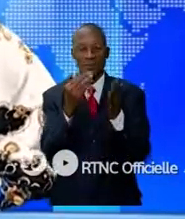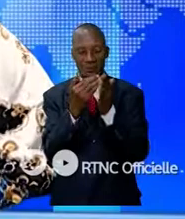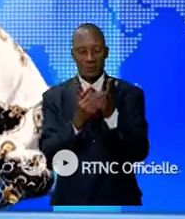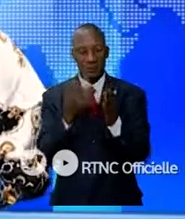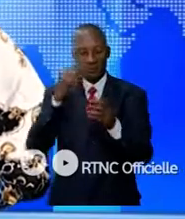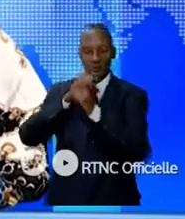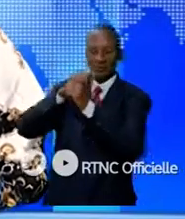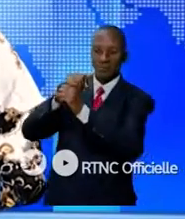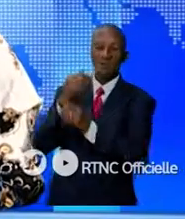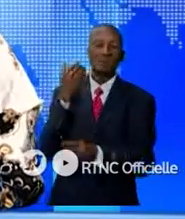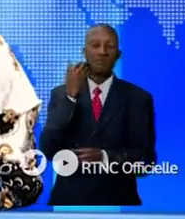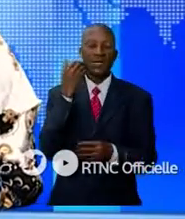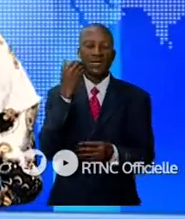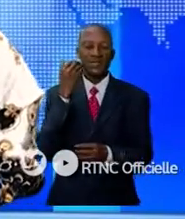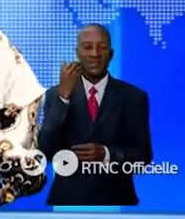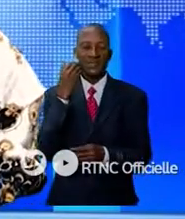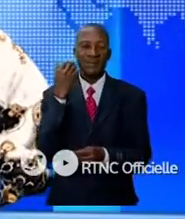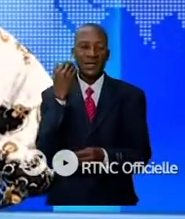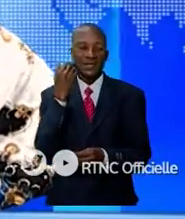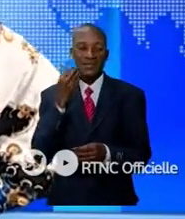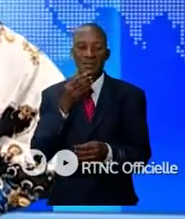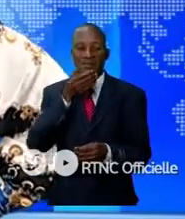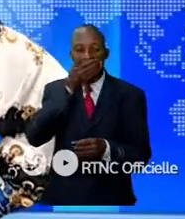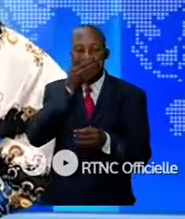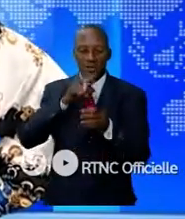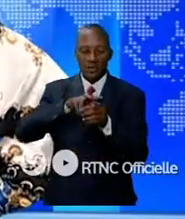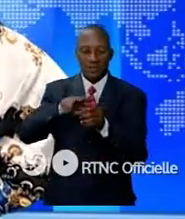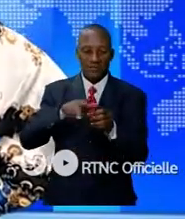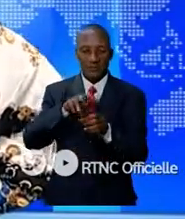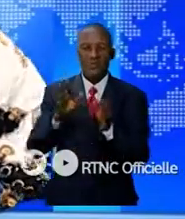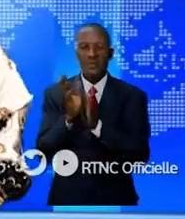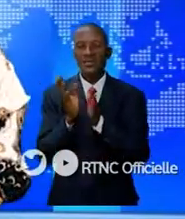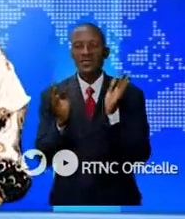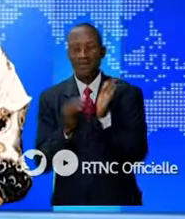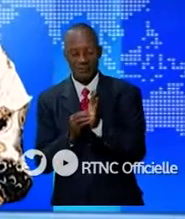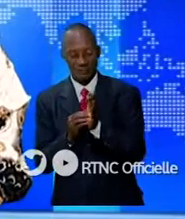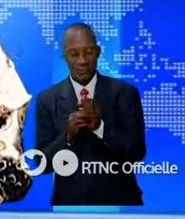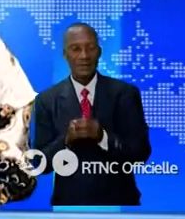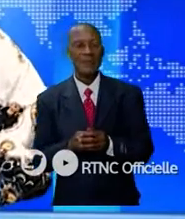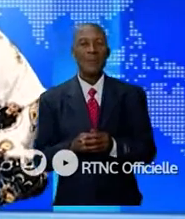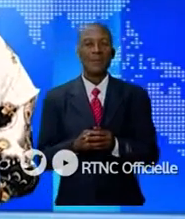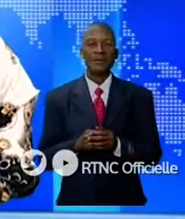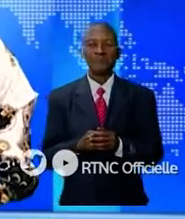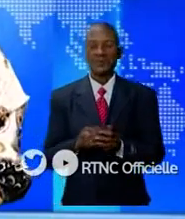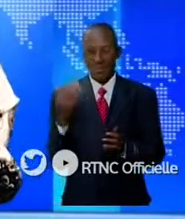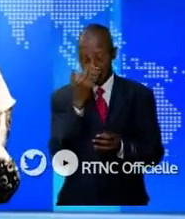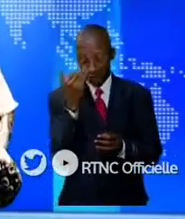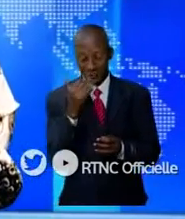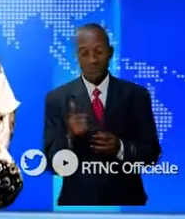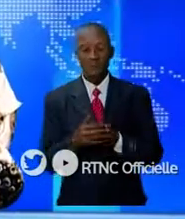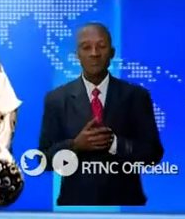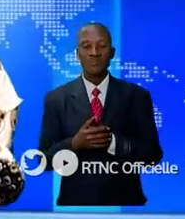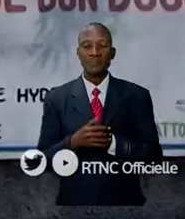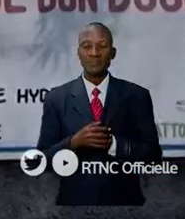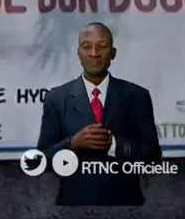à observer dans les écoles pour la reprise de cours prévus pour celle du 3 août 2020. Reportage